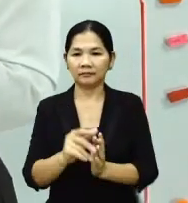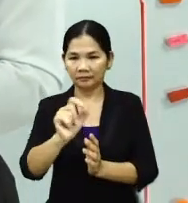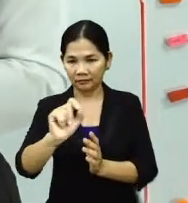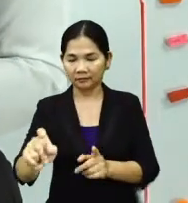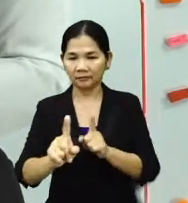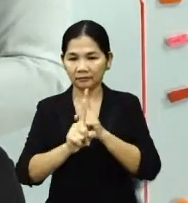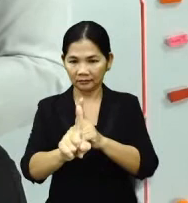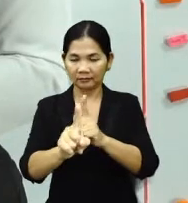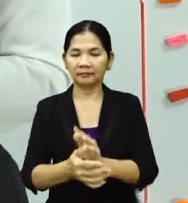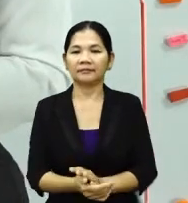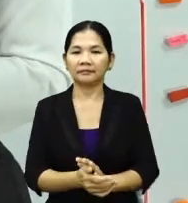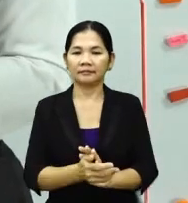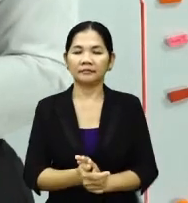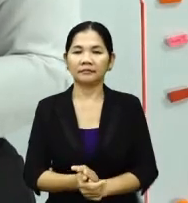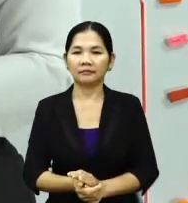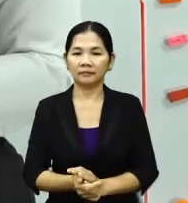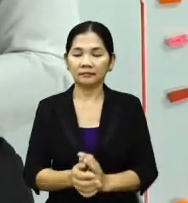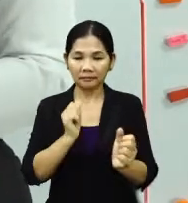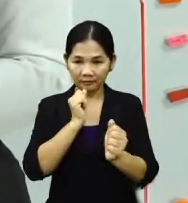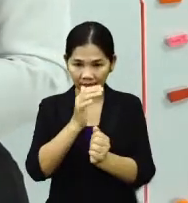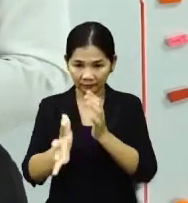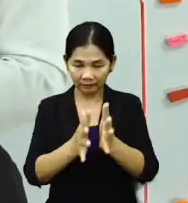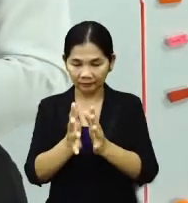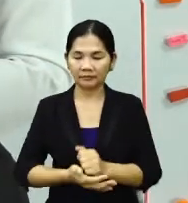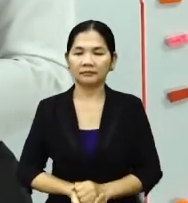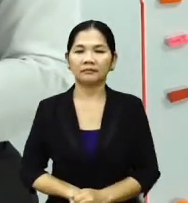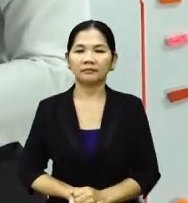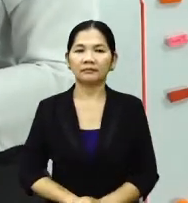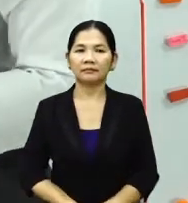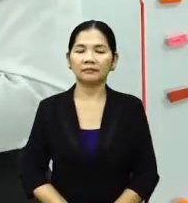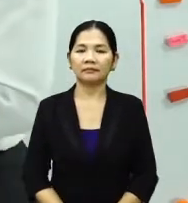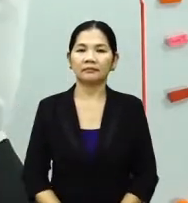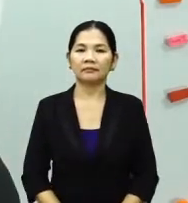rung nôm này sọt xe tạm án đập bỏ dương ta chập đám